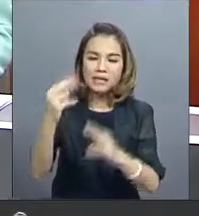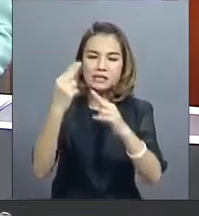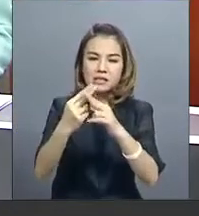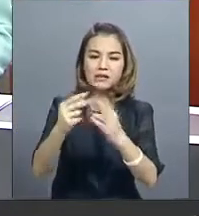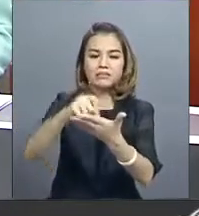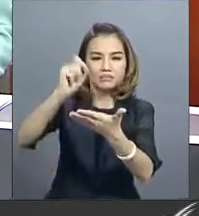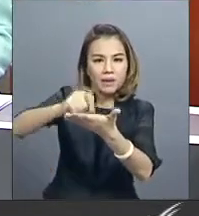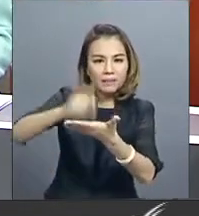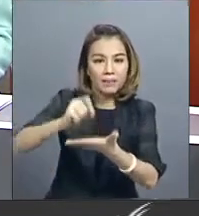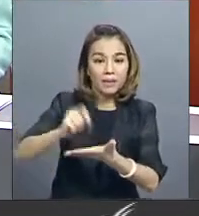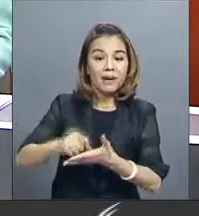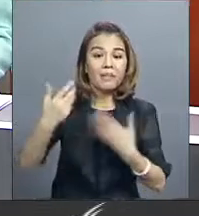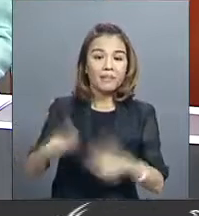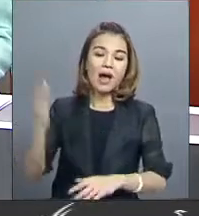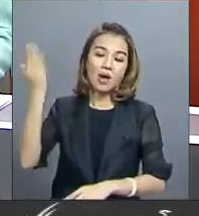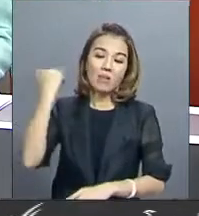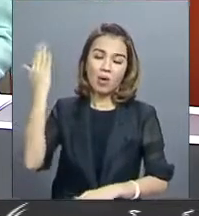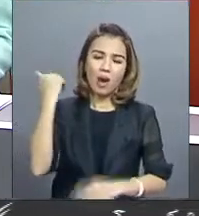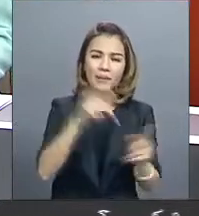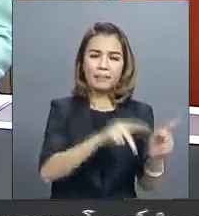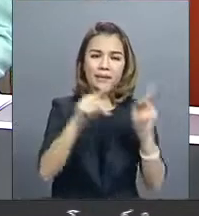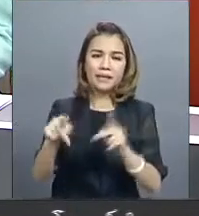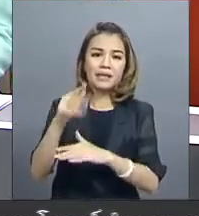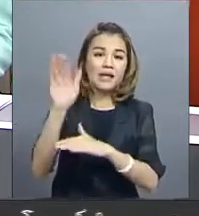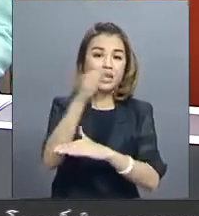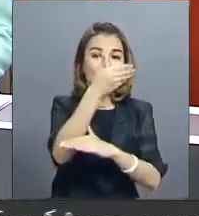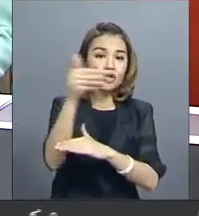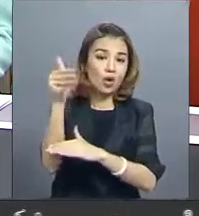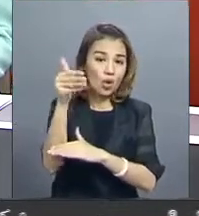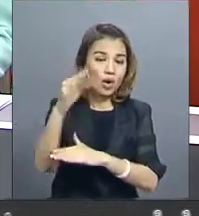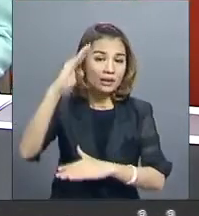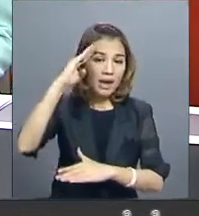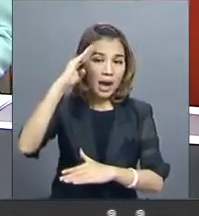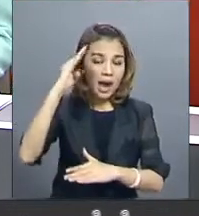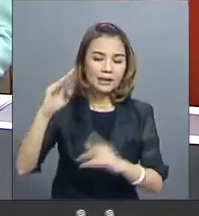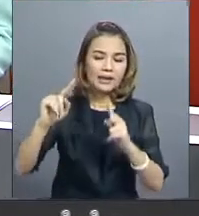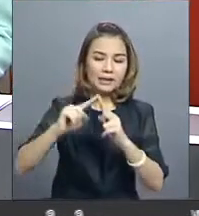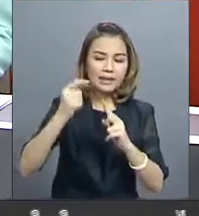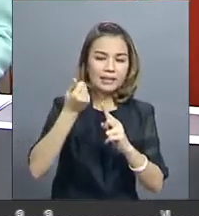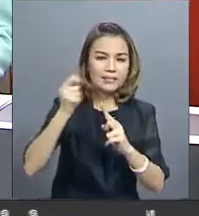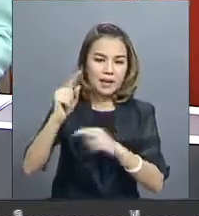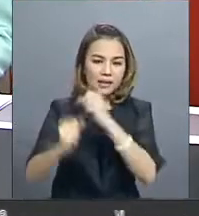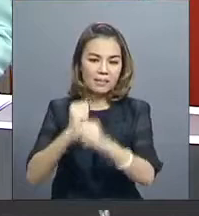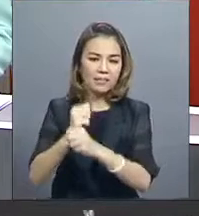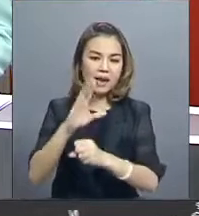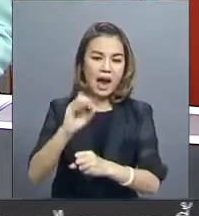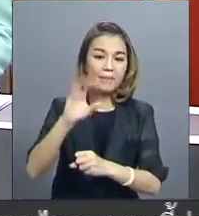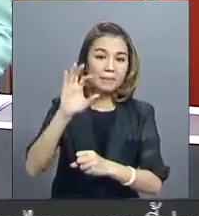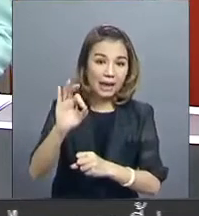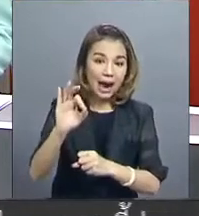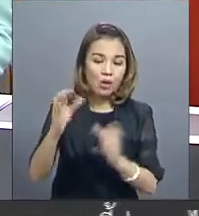ำลาธงชัยเฉลิมพลของทหารกองประจำการมณฑลทหารบกที่11ประจำปี2559ผลัดที่1จำนว